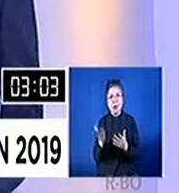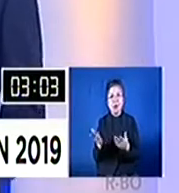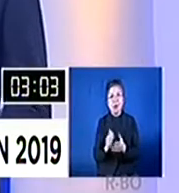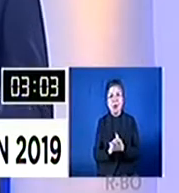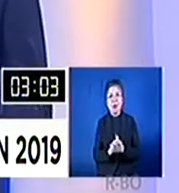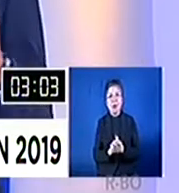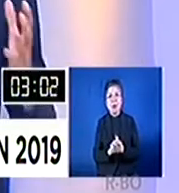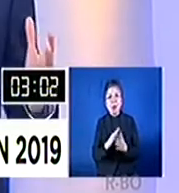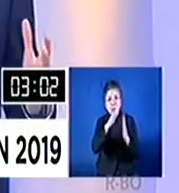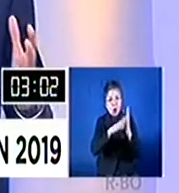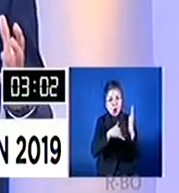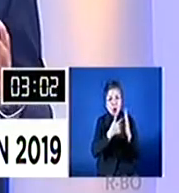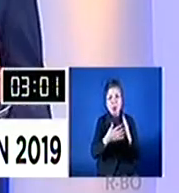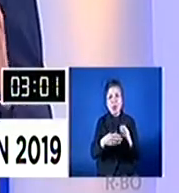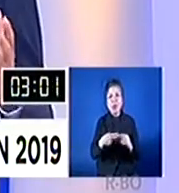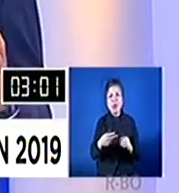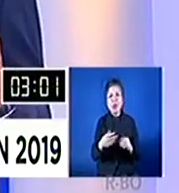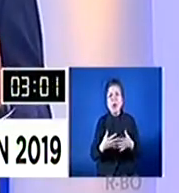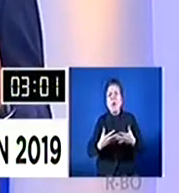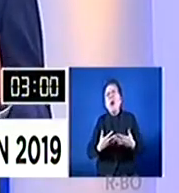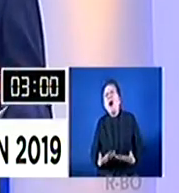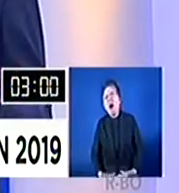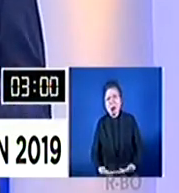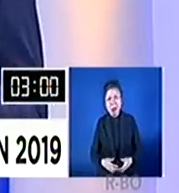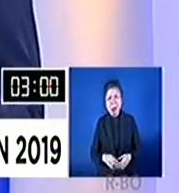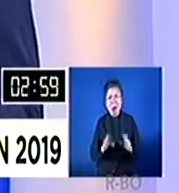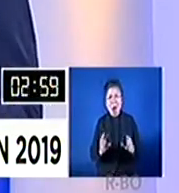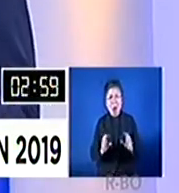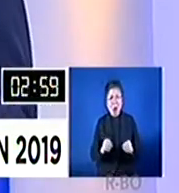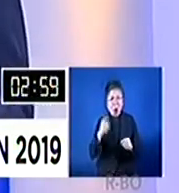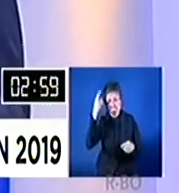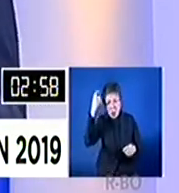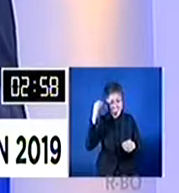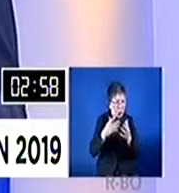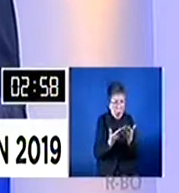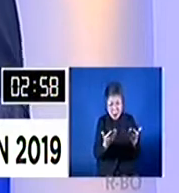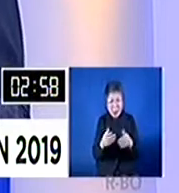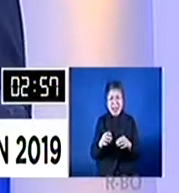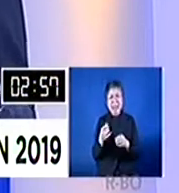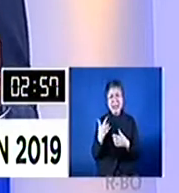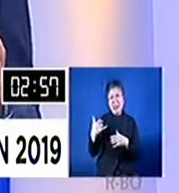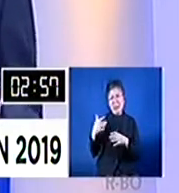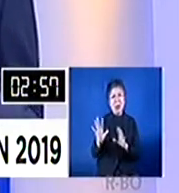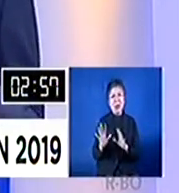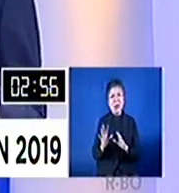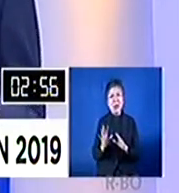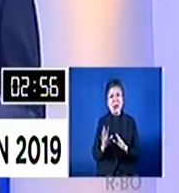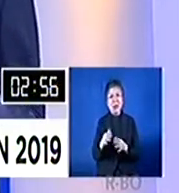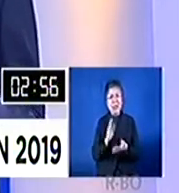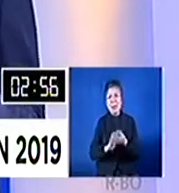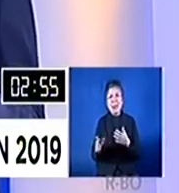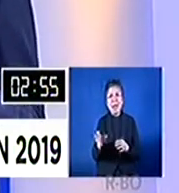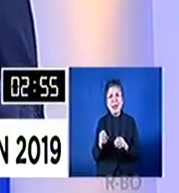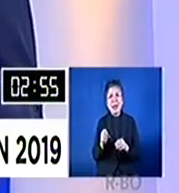Pamekasan menyatakan kurikulum kita terlalu berat dan banyak sekali mata pelajaran yang dia tidak minati dan tidak akan dia pernah